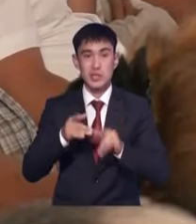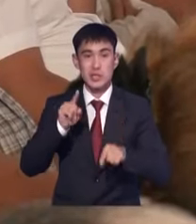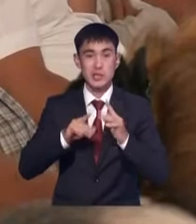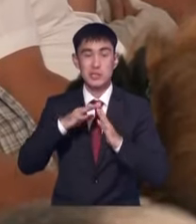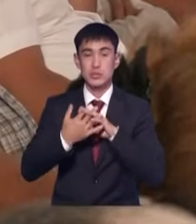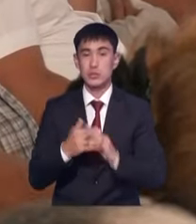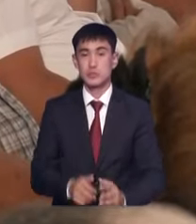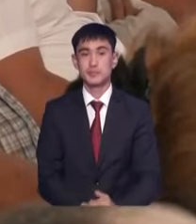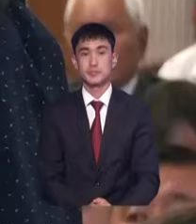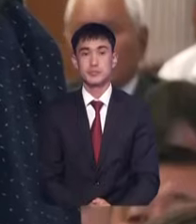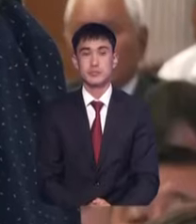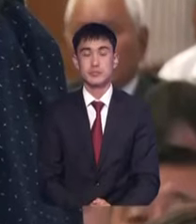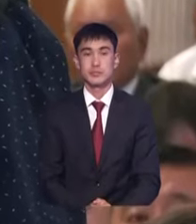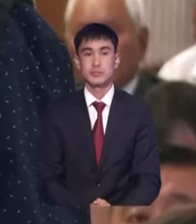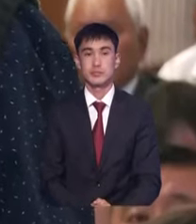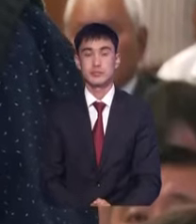некоторых селах.